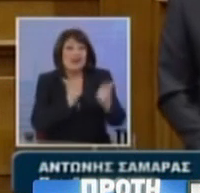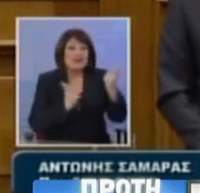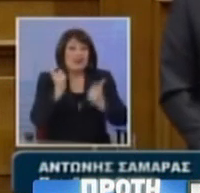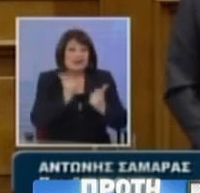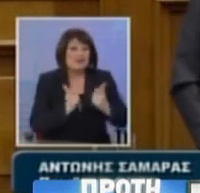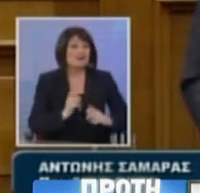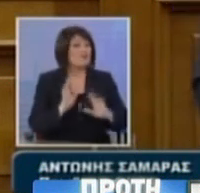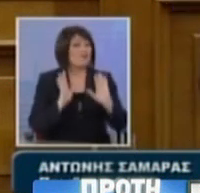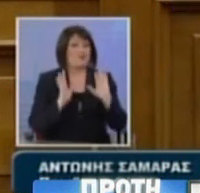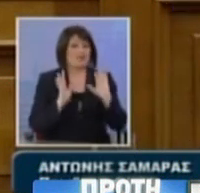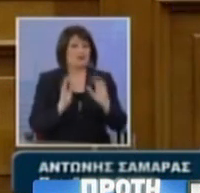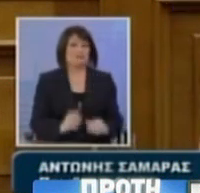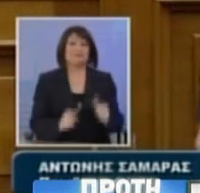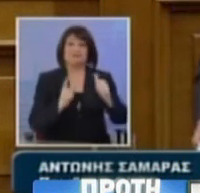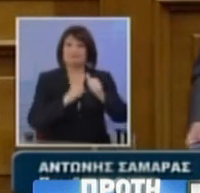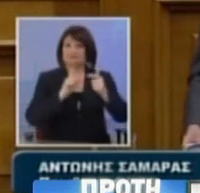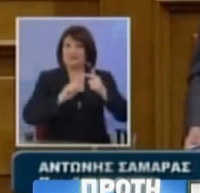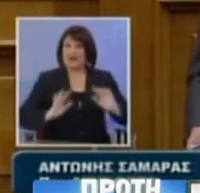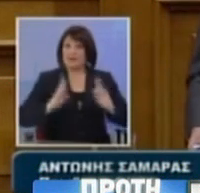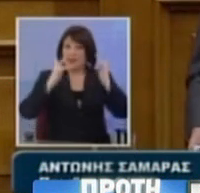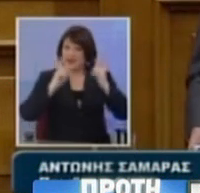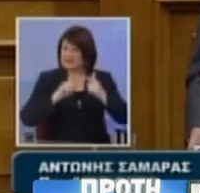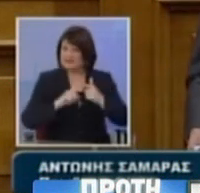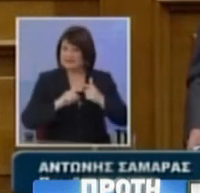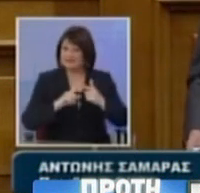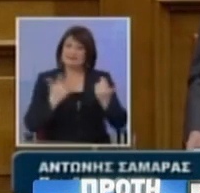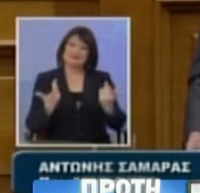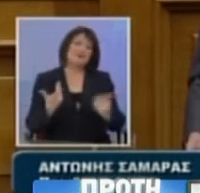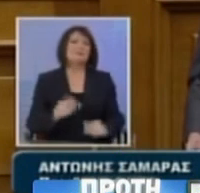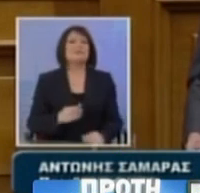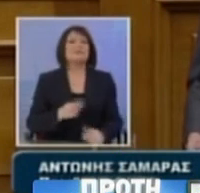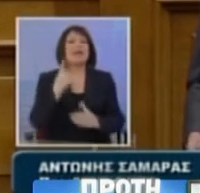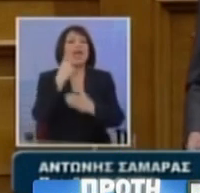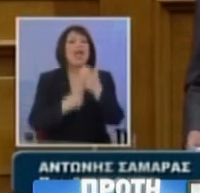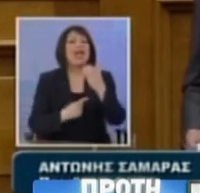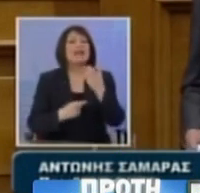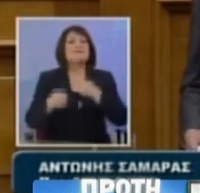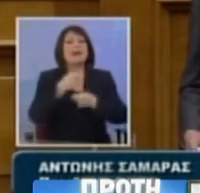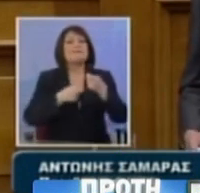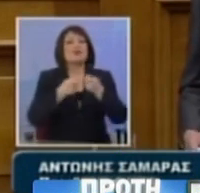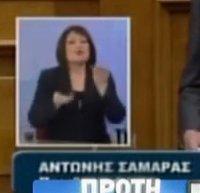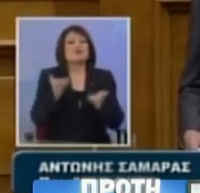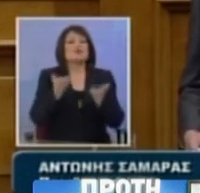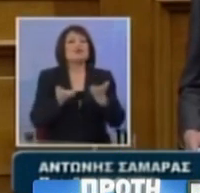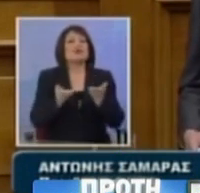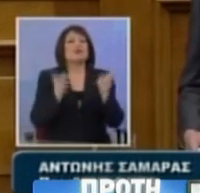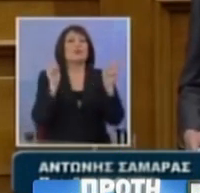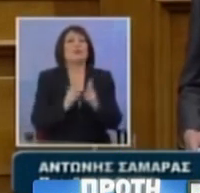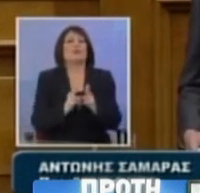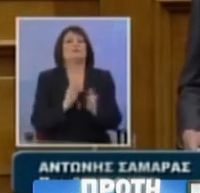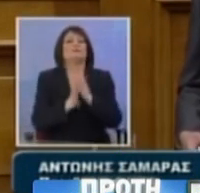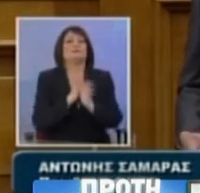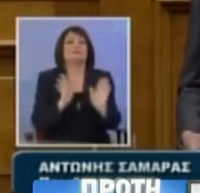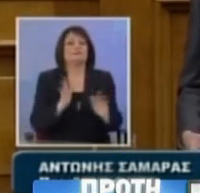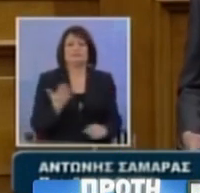Δεύτερη επανάσταση, η εξάλληψη του ελλείμματος στο εμπορικό ισοζύγιο. Το είπε προηγουμένως ο Στουρνάρας,